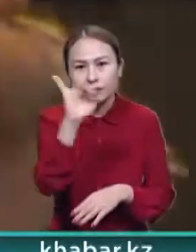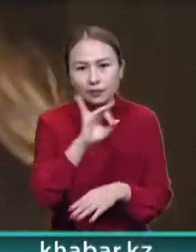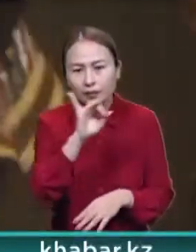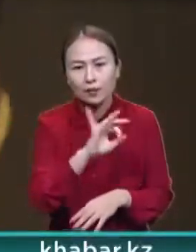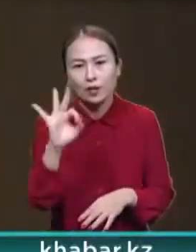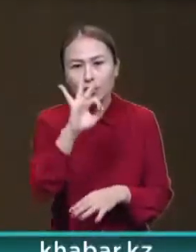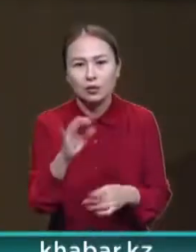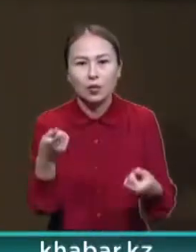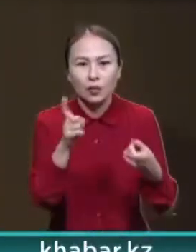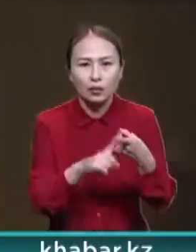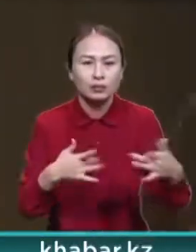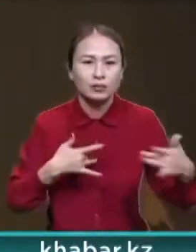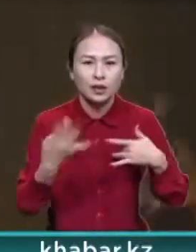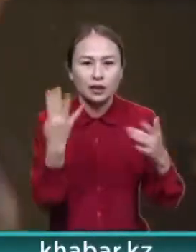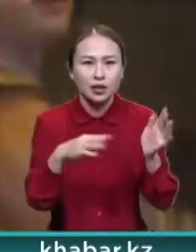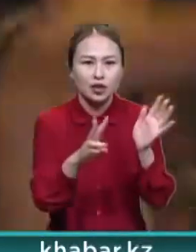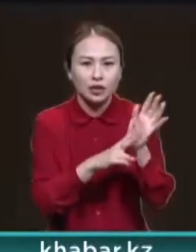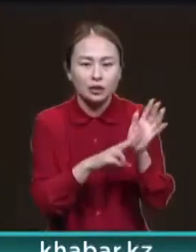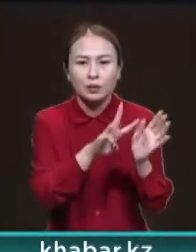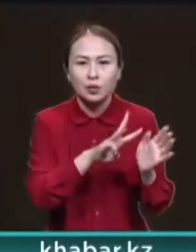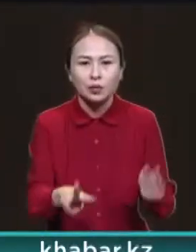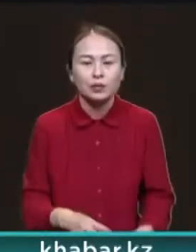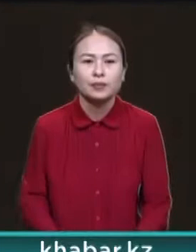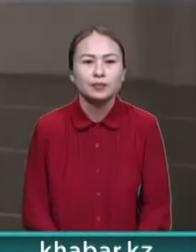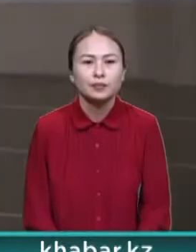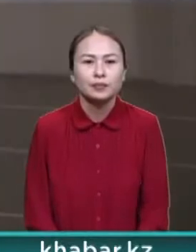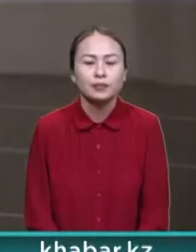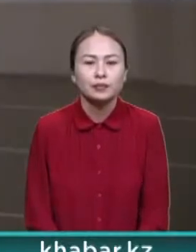пен аңызды ұштастырған қойылым 47 минутқа созылды.